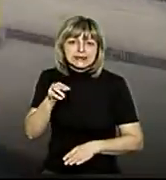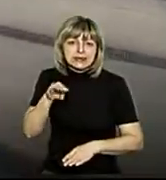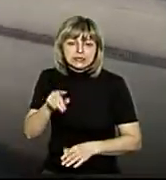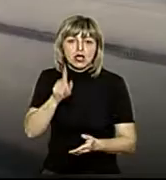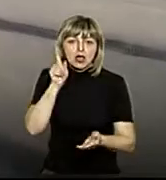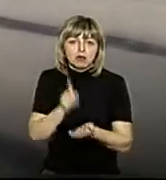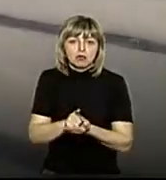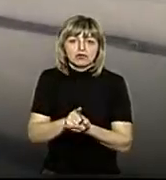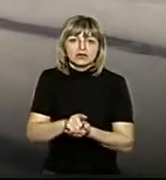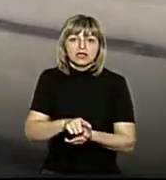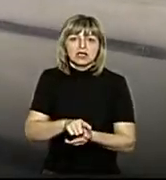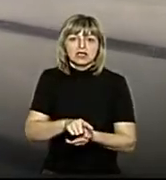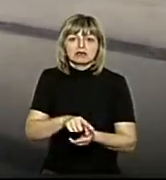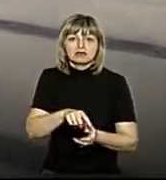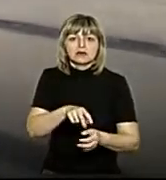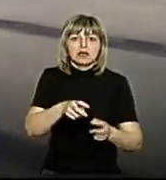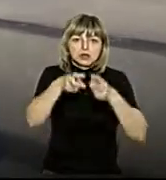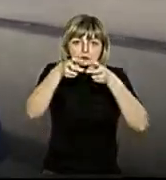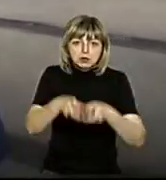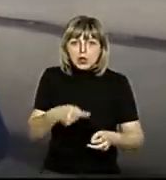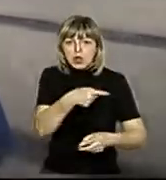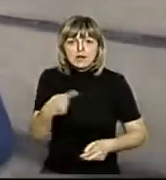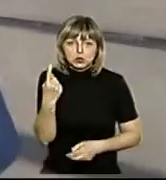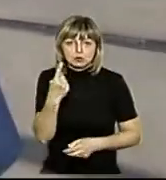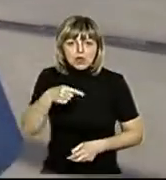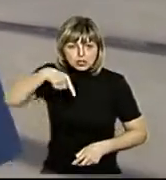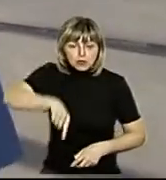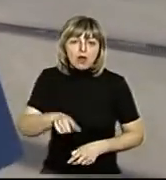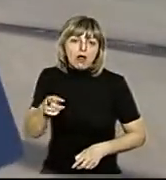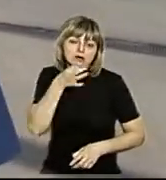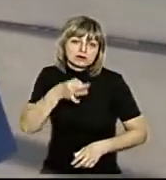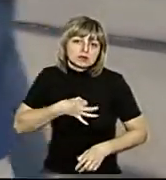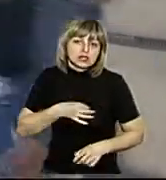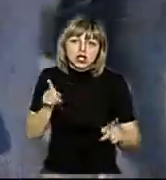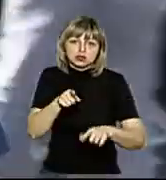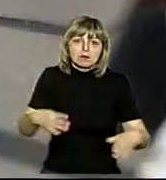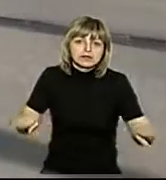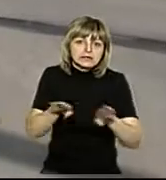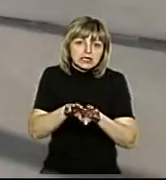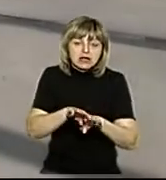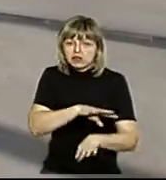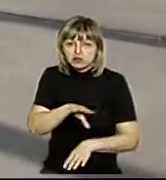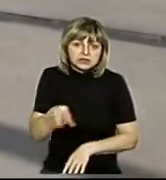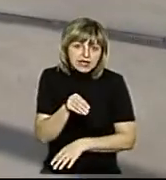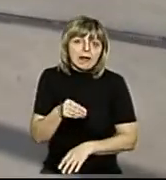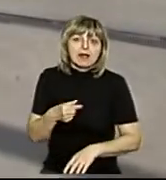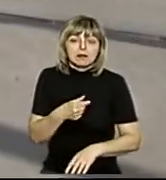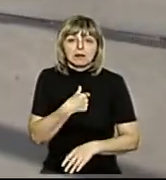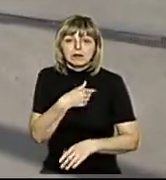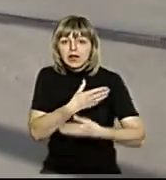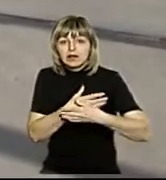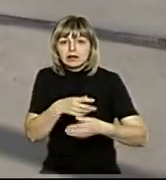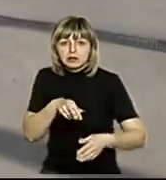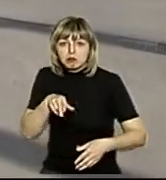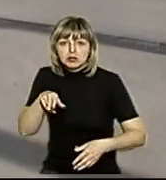мали спуститися на мінус один поверх. Ну, ми хотіли спуститися і нам сказали, що типу, там закрито, туди типу, закривається. Ми вийшли, пішли